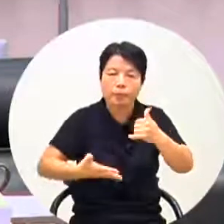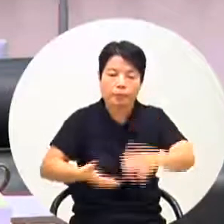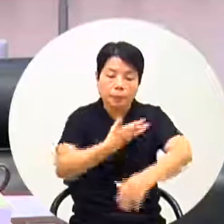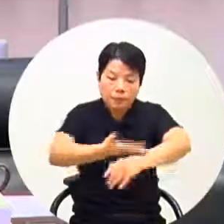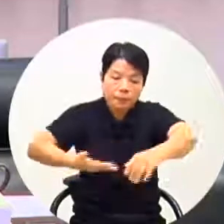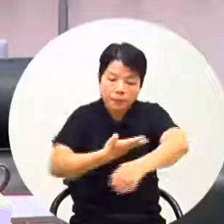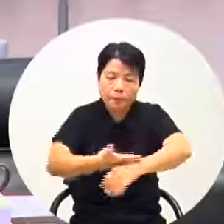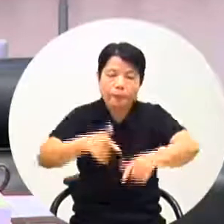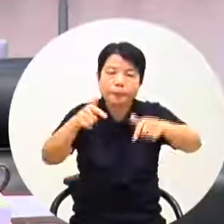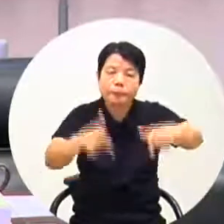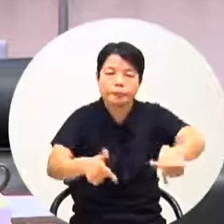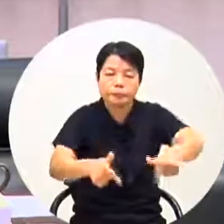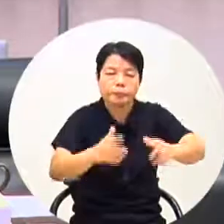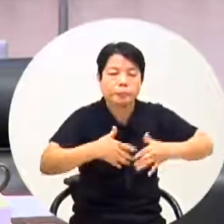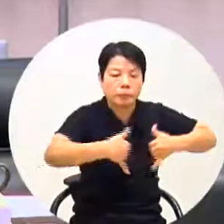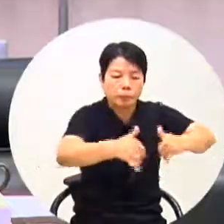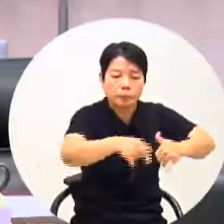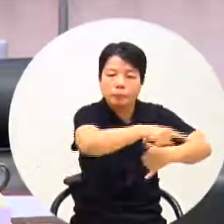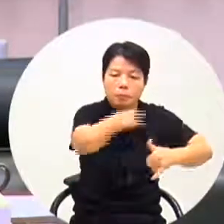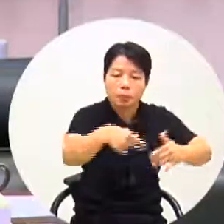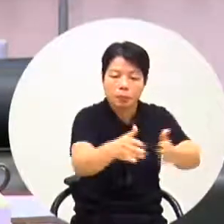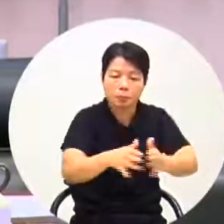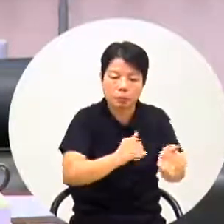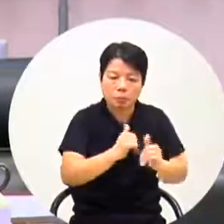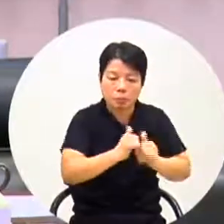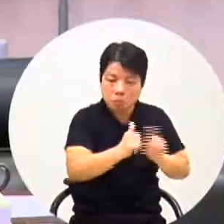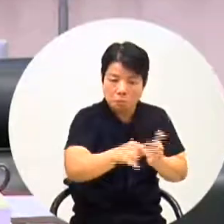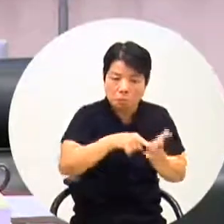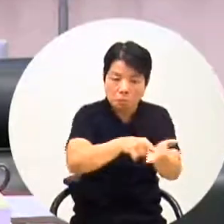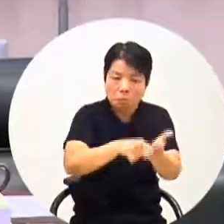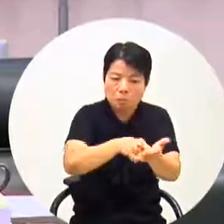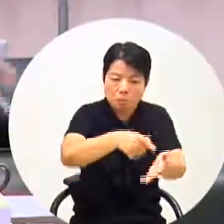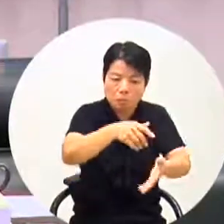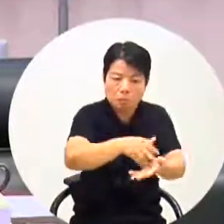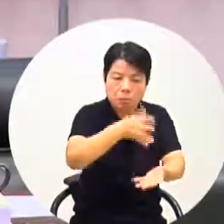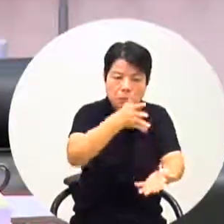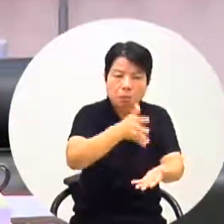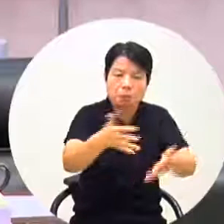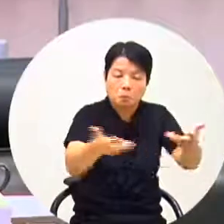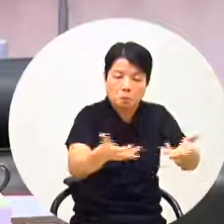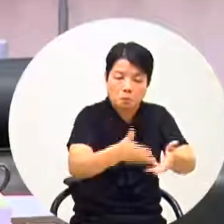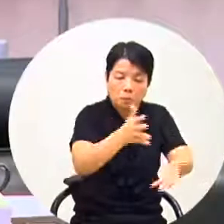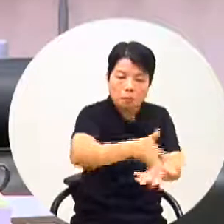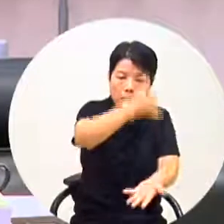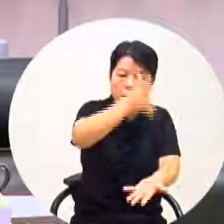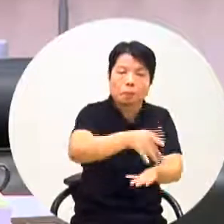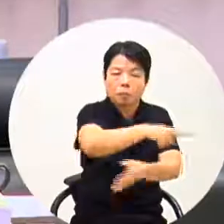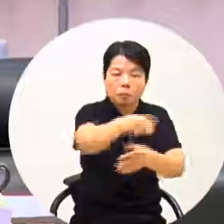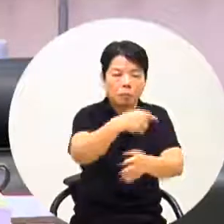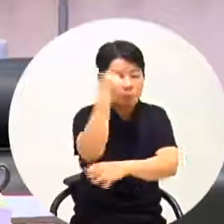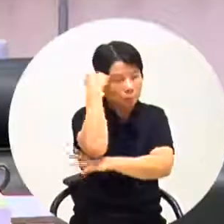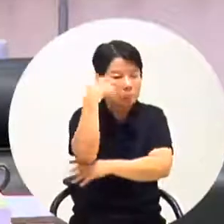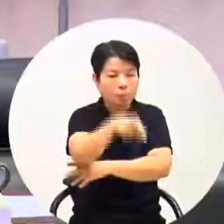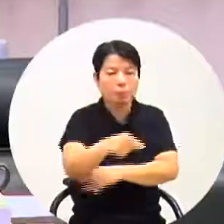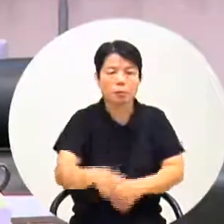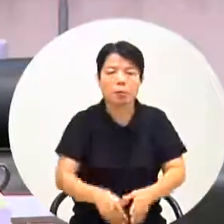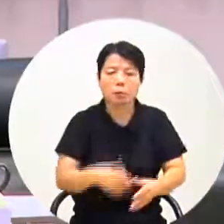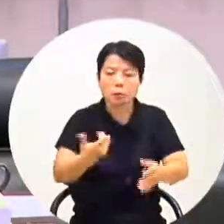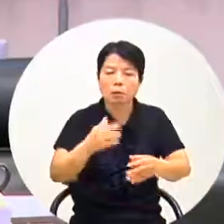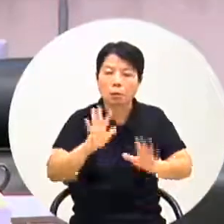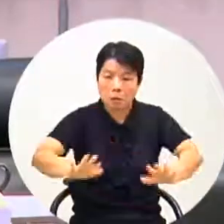当地的百姓都是合法申请的建筑物，都有很多他们的住家。 结果就被市场围起